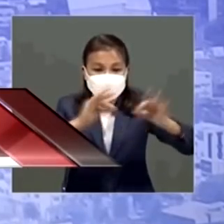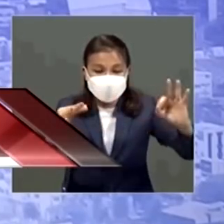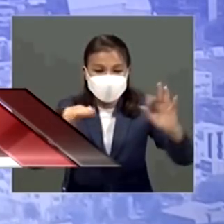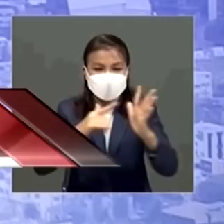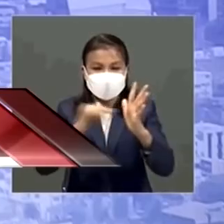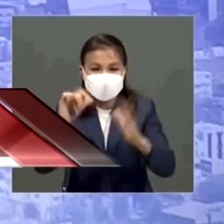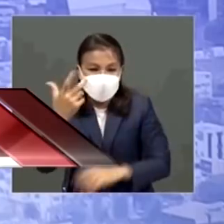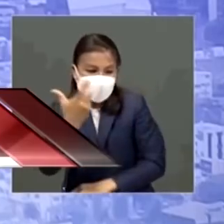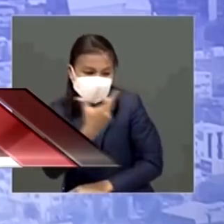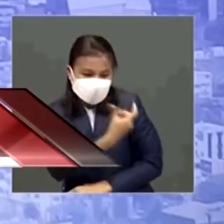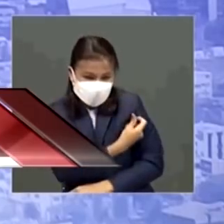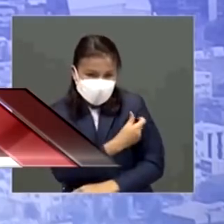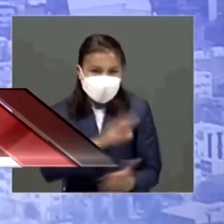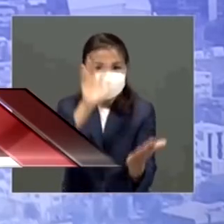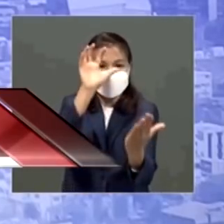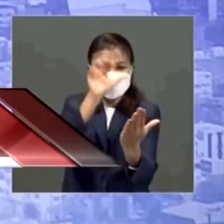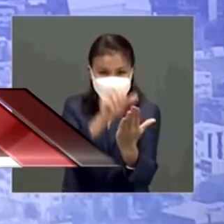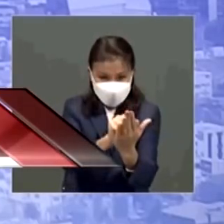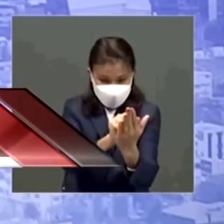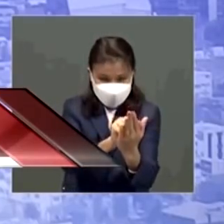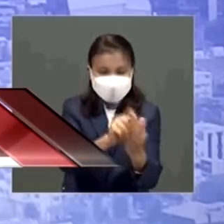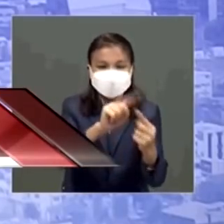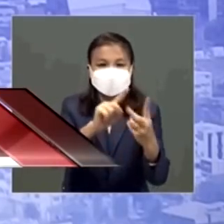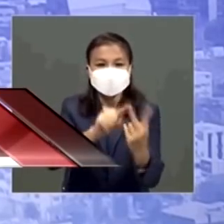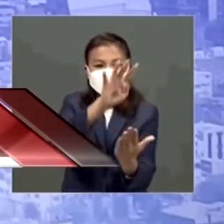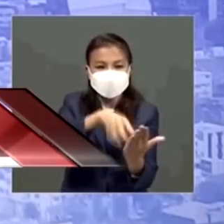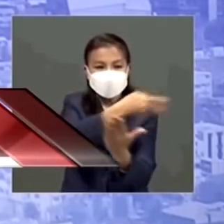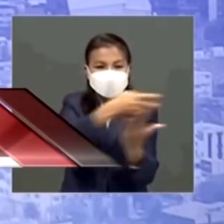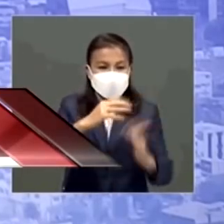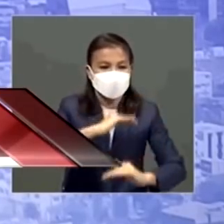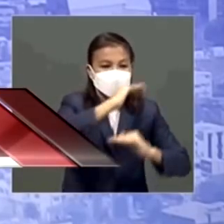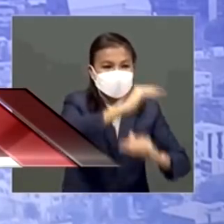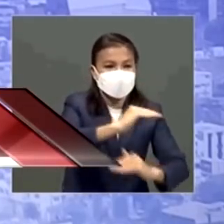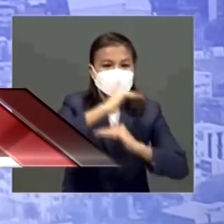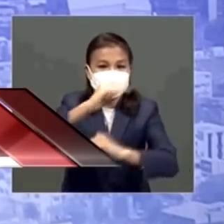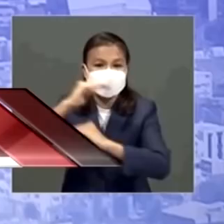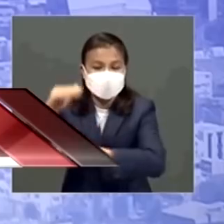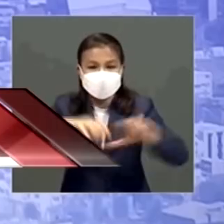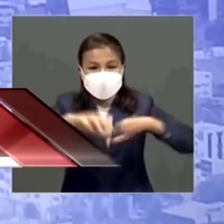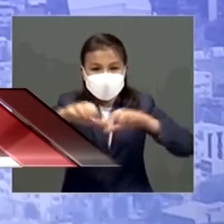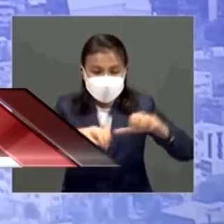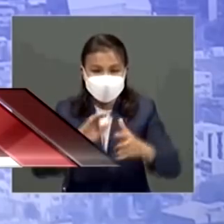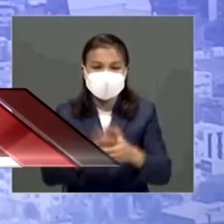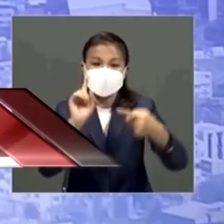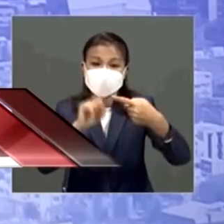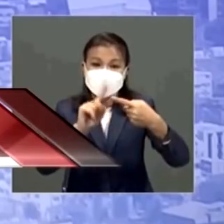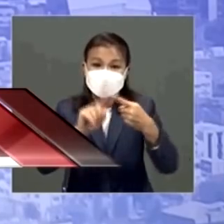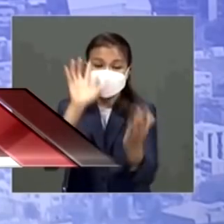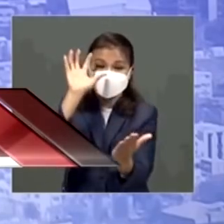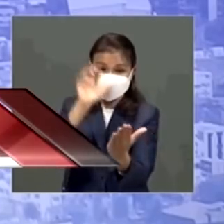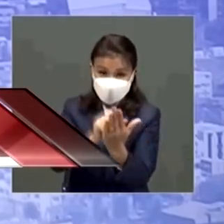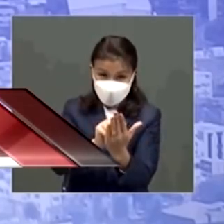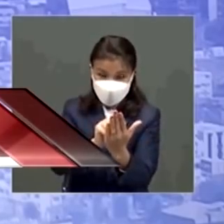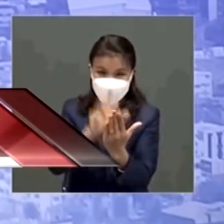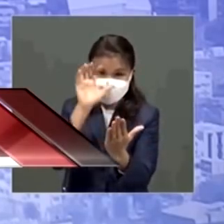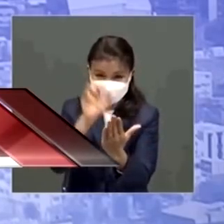คซีนครับประเด็นของการลงทะเบียนและประเด็นของการแผนการแจกจ่ายนะครับการลงทะเบียนวัคซีนเดิมนี้เ